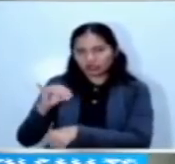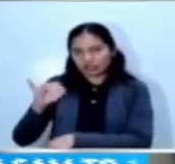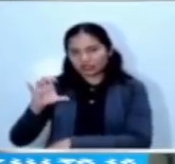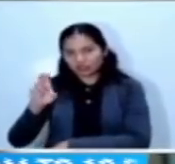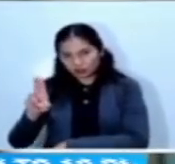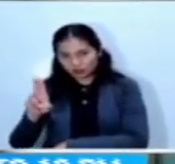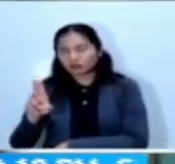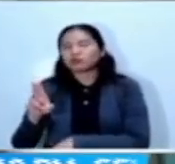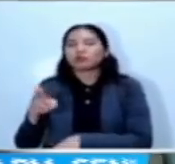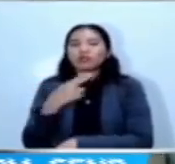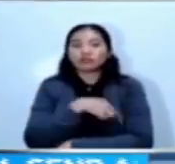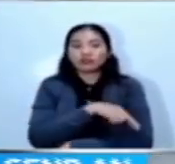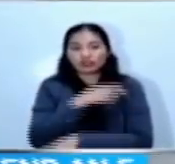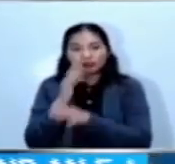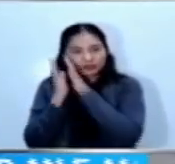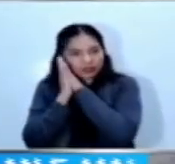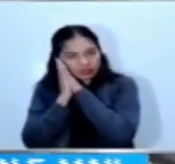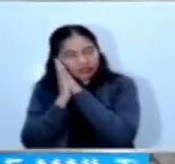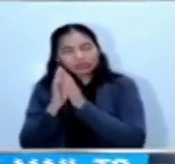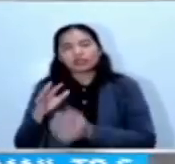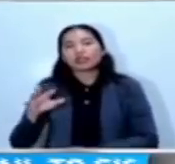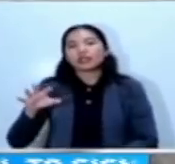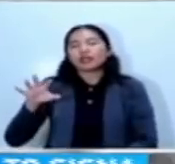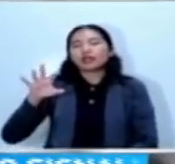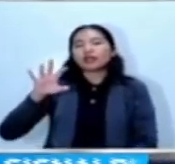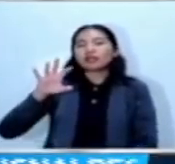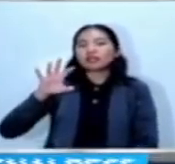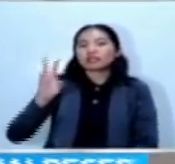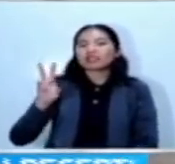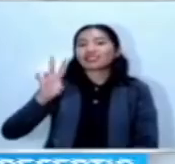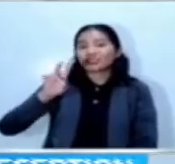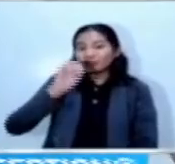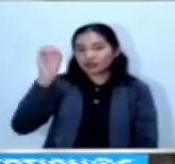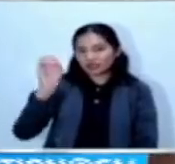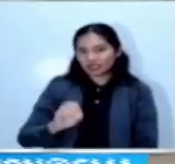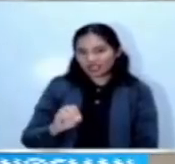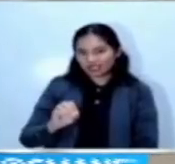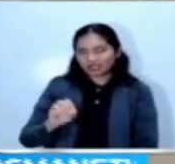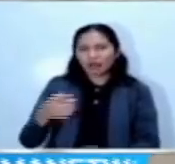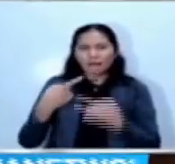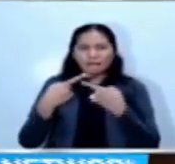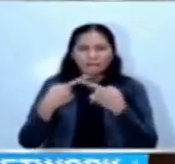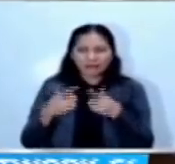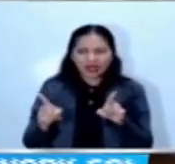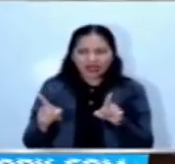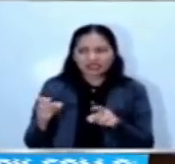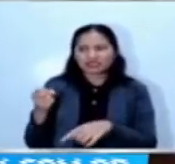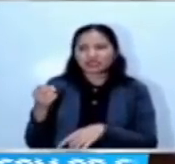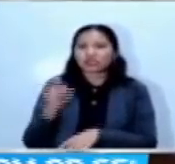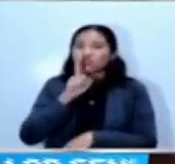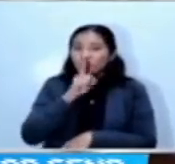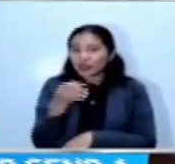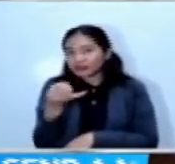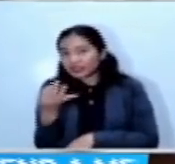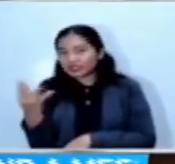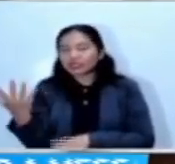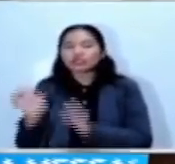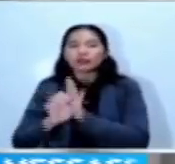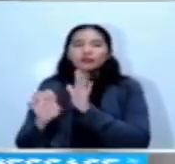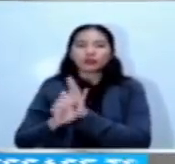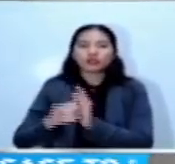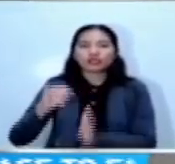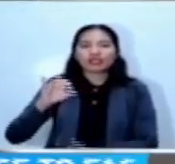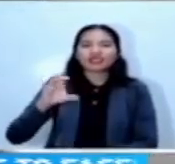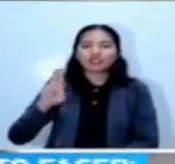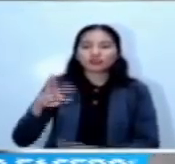nasa 67% occupancy. Pero in terms of raw numbers, yung number of ICUs occupied sa Metro